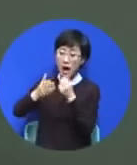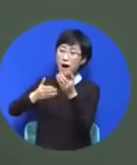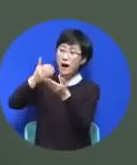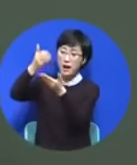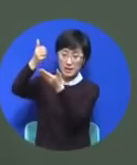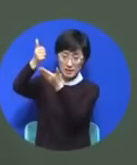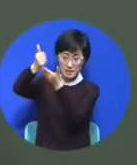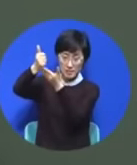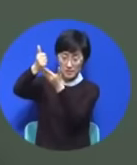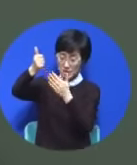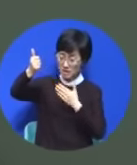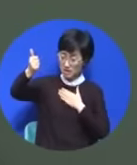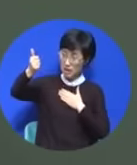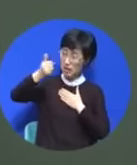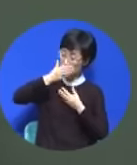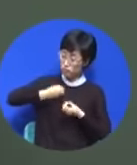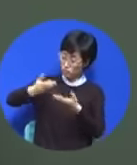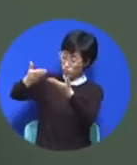사